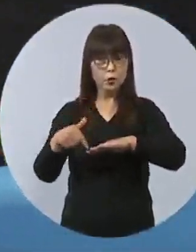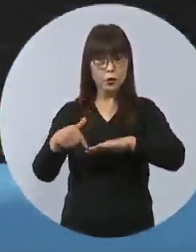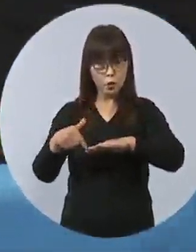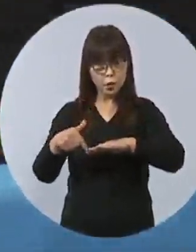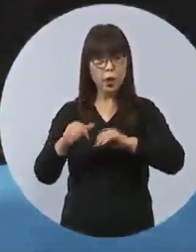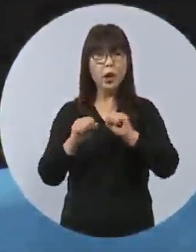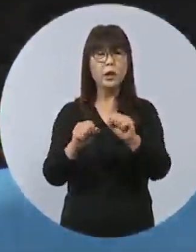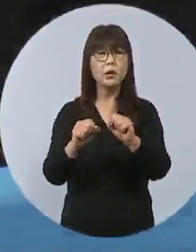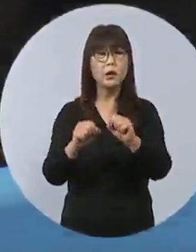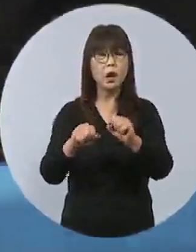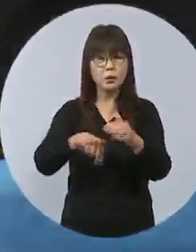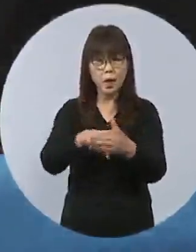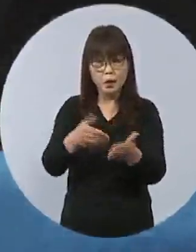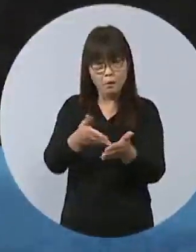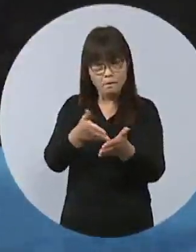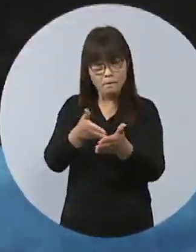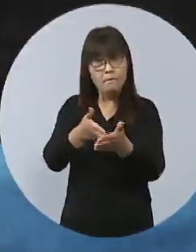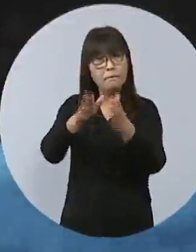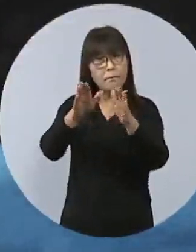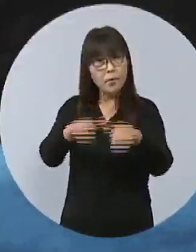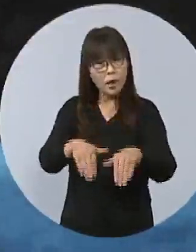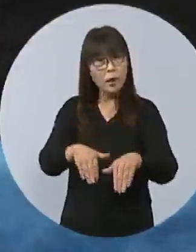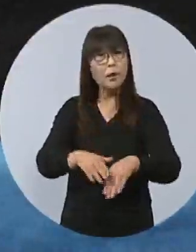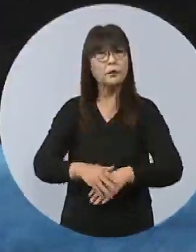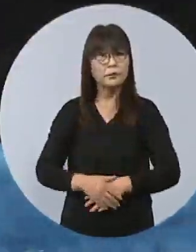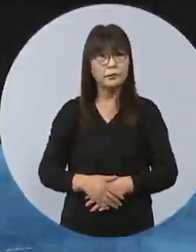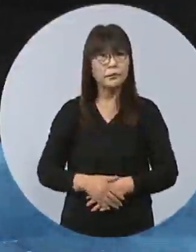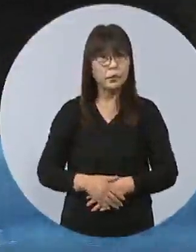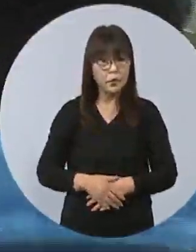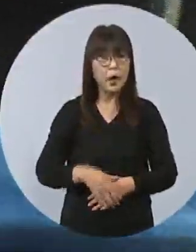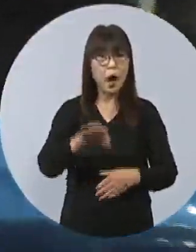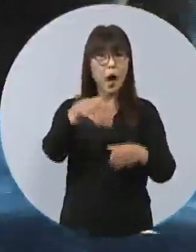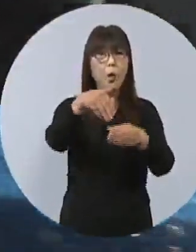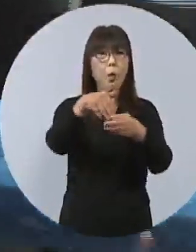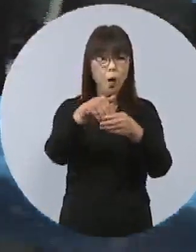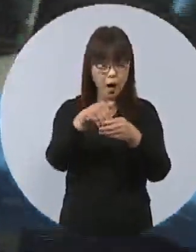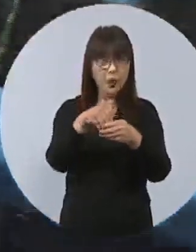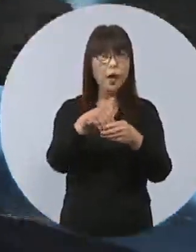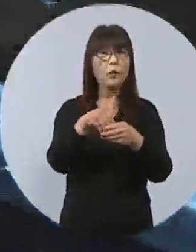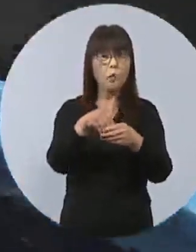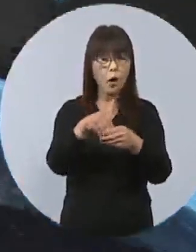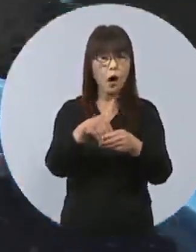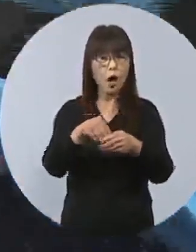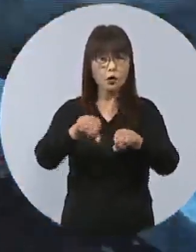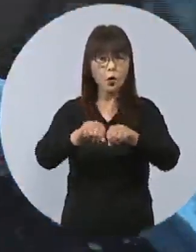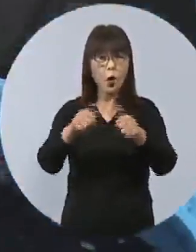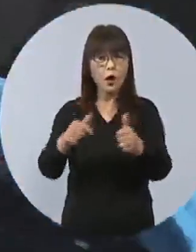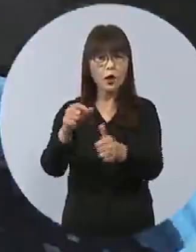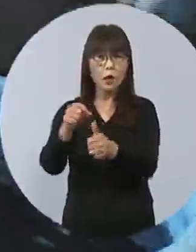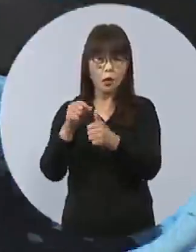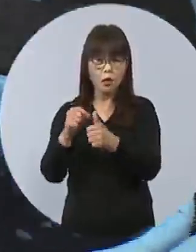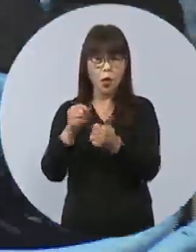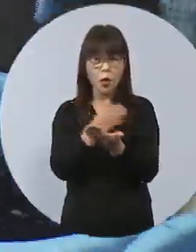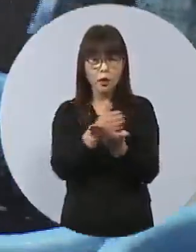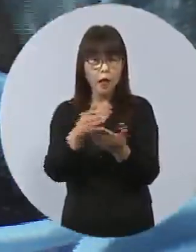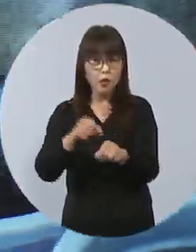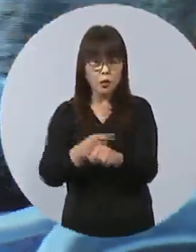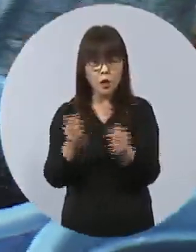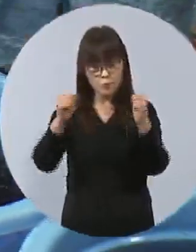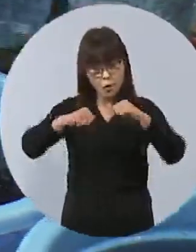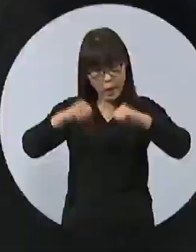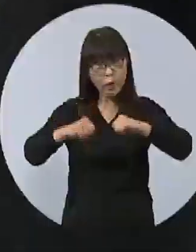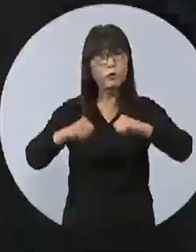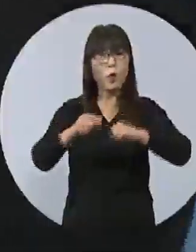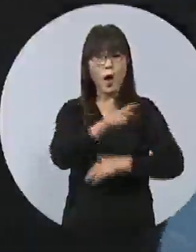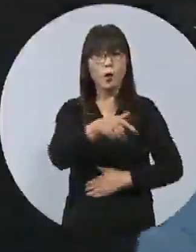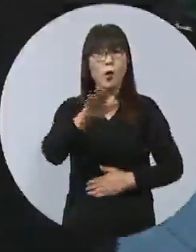んだけれども、あのそういった、まあ、賃金のボトムアップも含め、あの障害者雇用多様性を認め合うとかいろんなことあるけれども